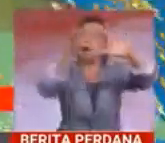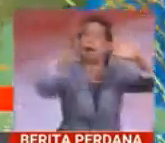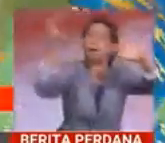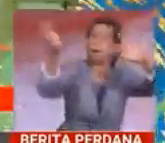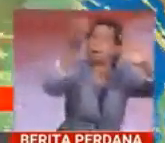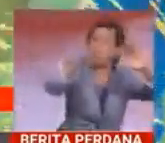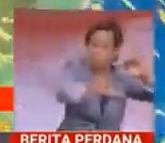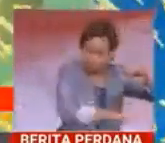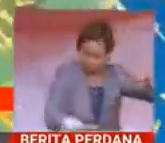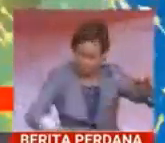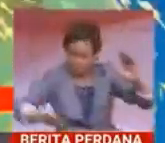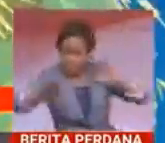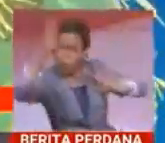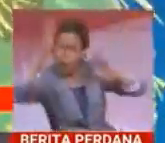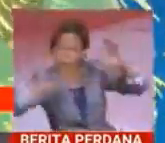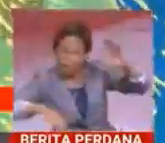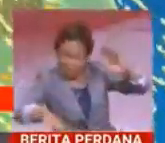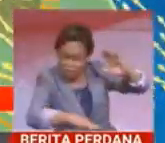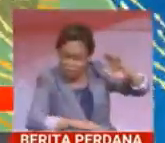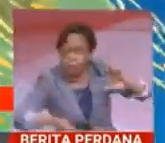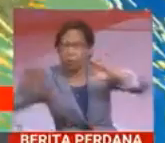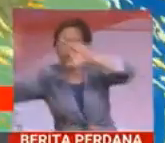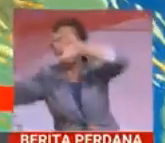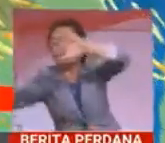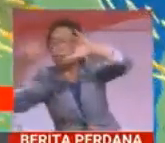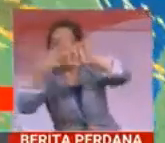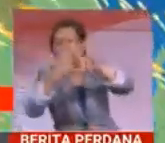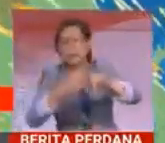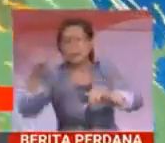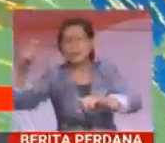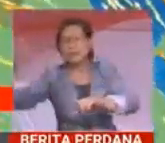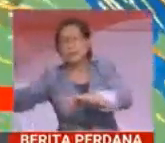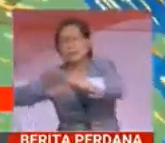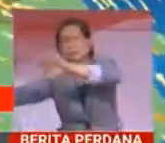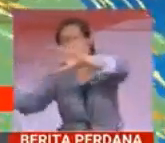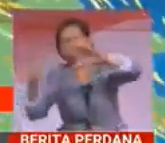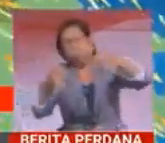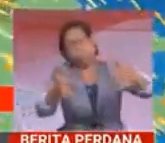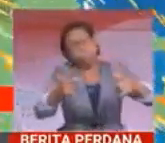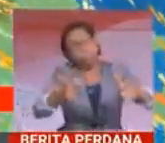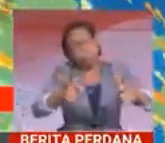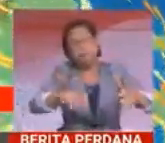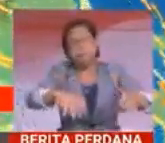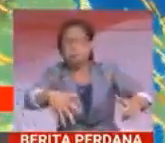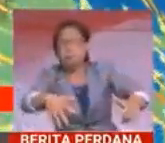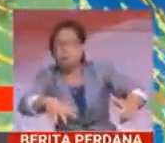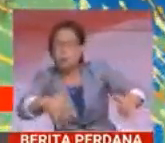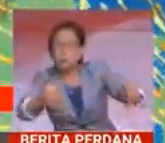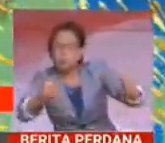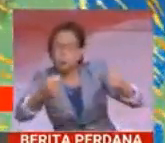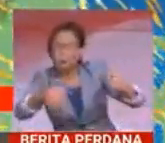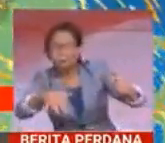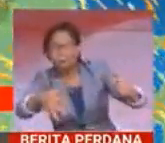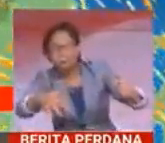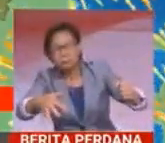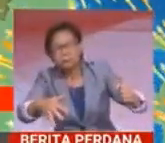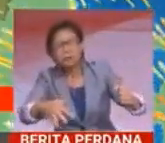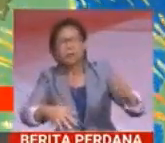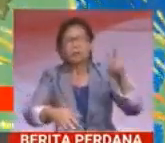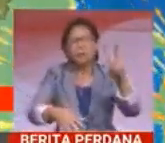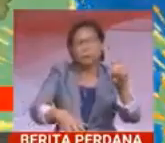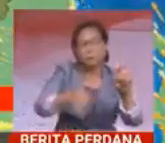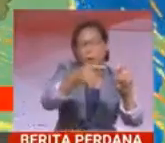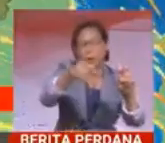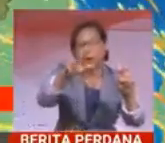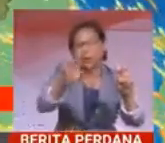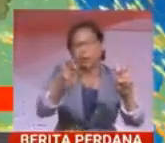merantau negara kita yang menerima ciuman angin dari arah tenggara dengan kelajuannya agak sederhana kuat pada ketika ini yaitu antara